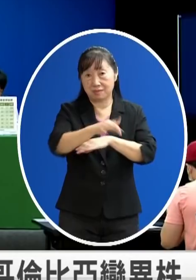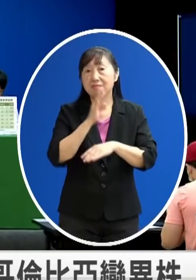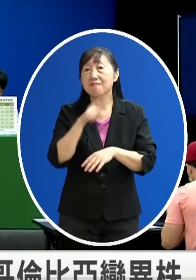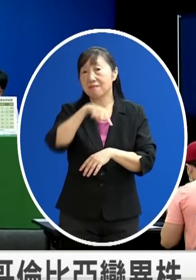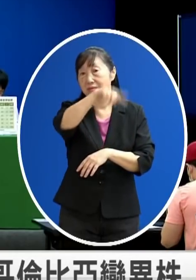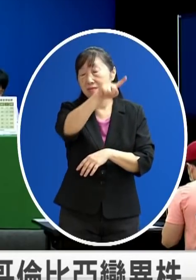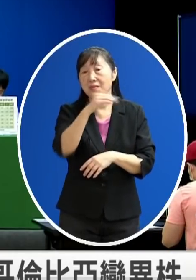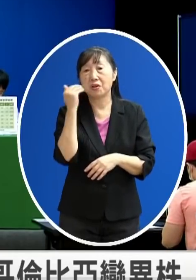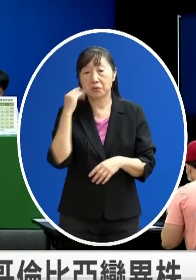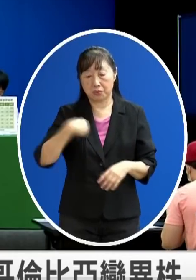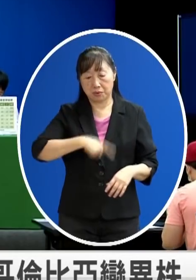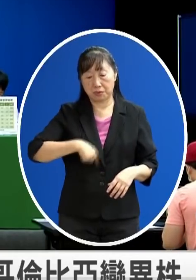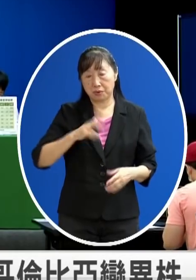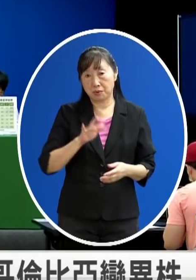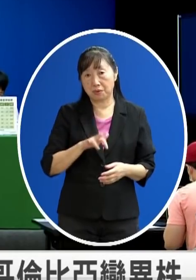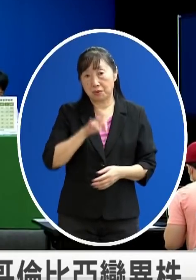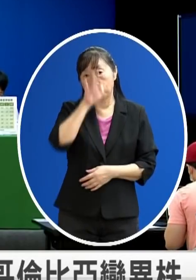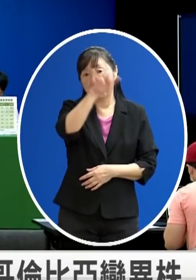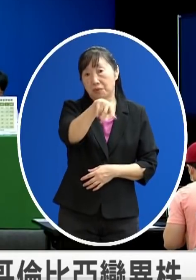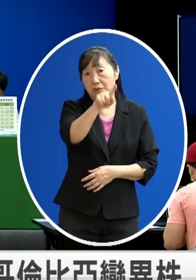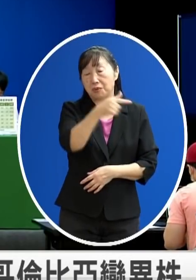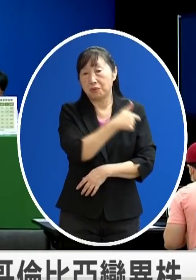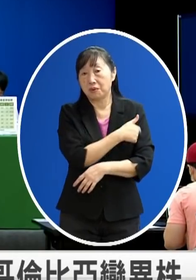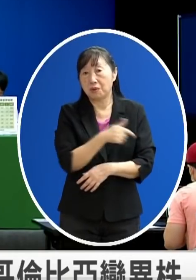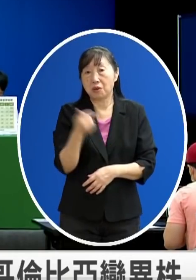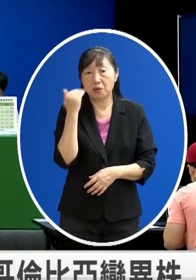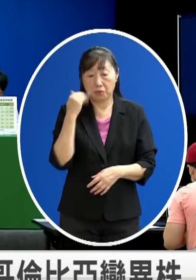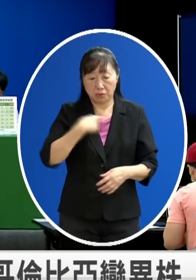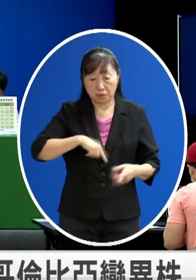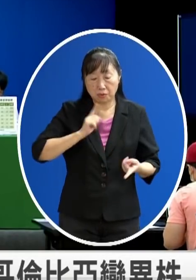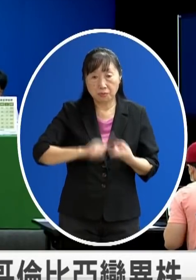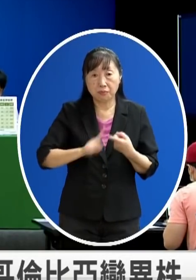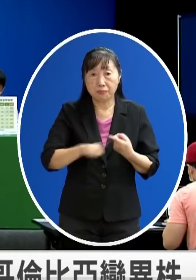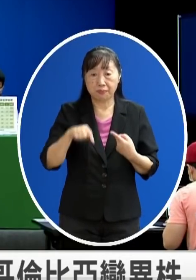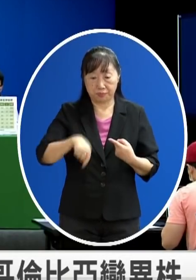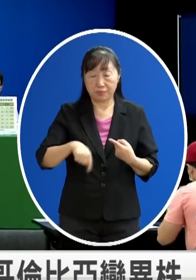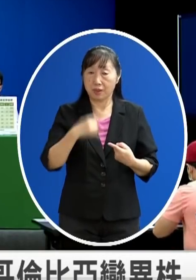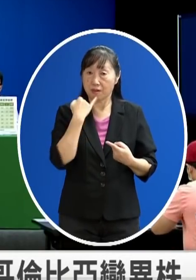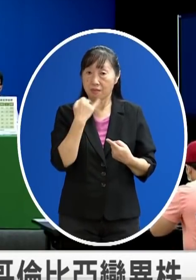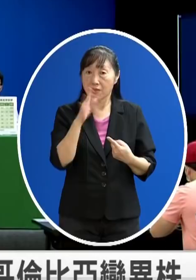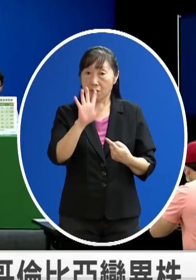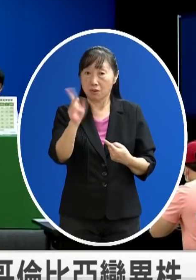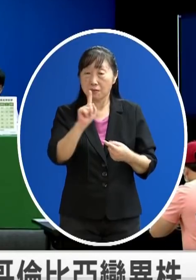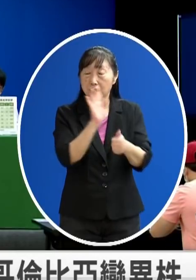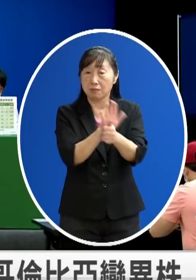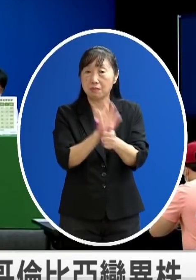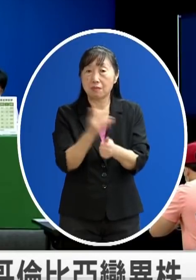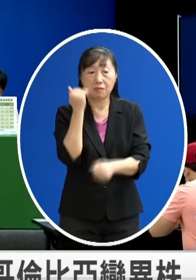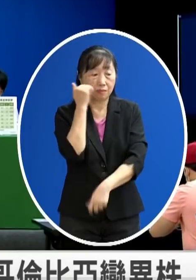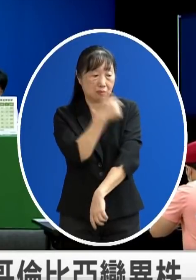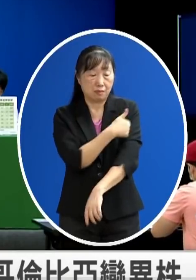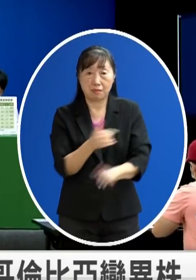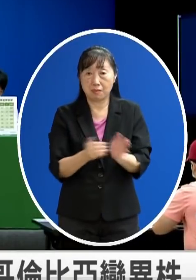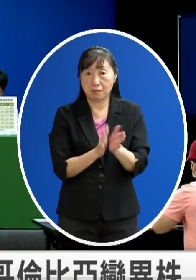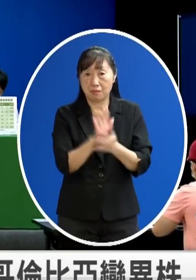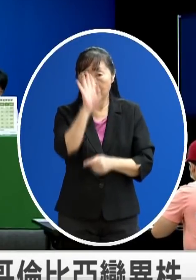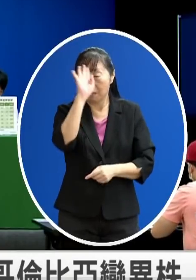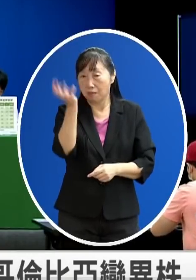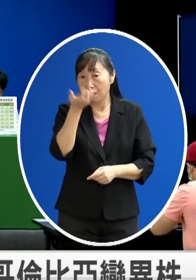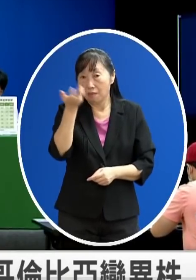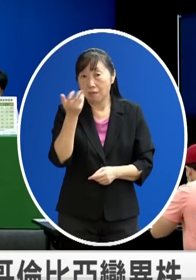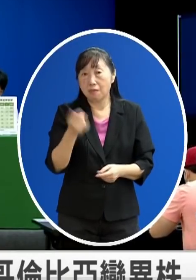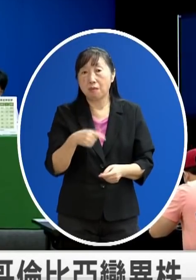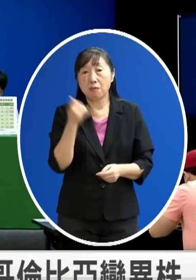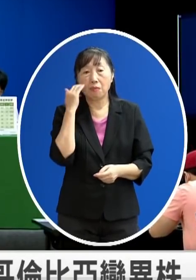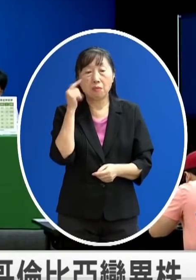出现了身体状况，指挥中心有没有相关的指引可以协助呢？另外是打疫苗完之后，其实会出现一些发烧的症状，它和